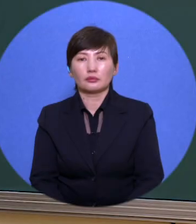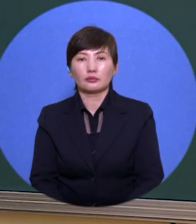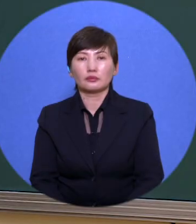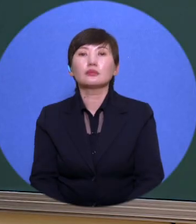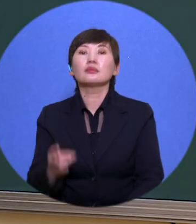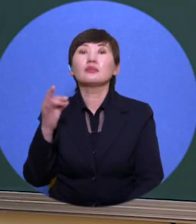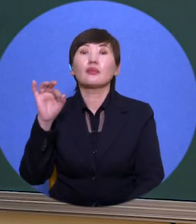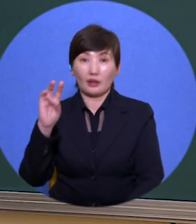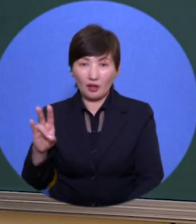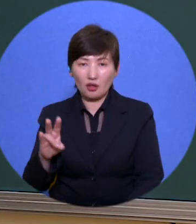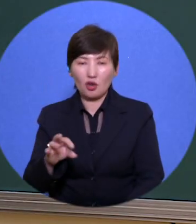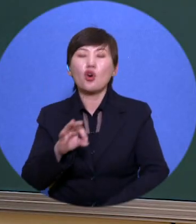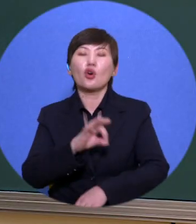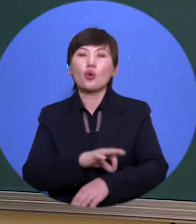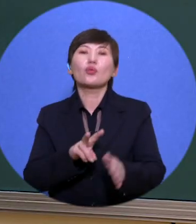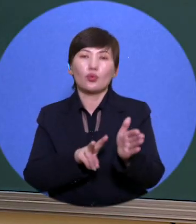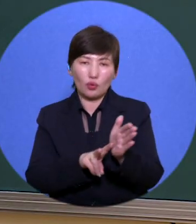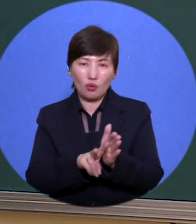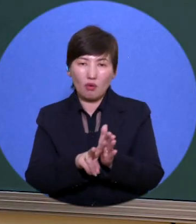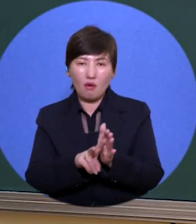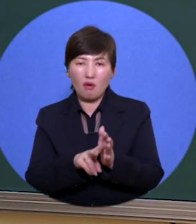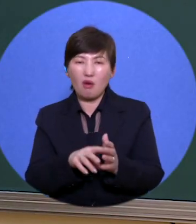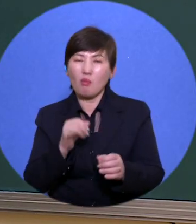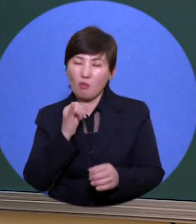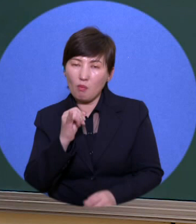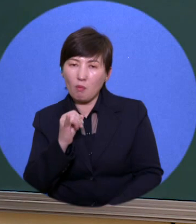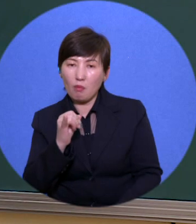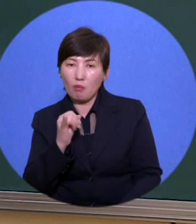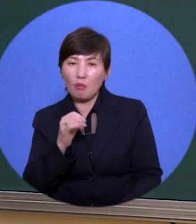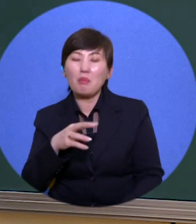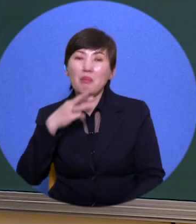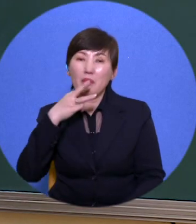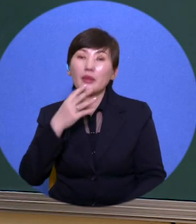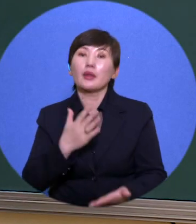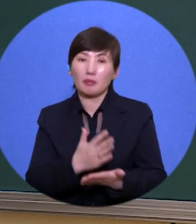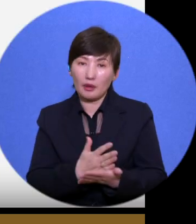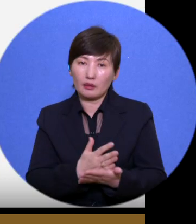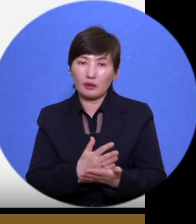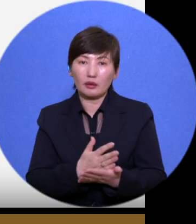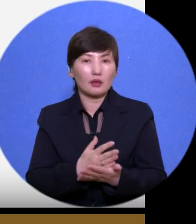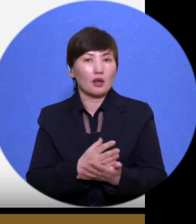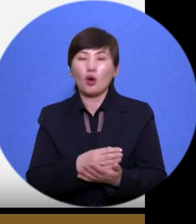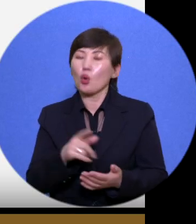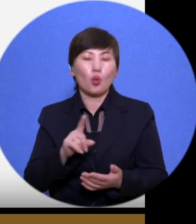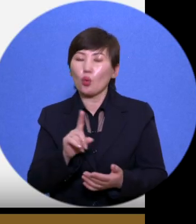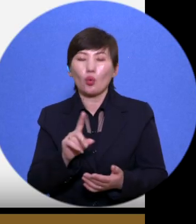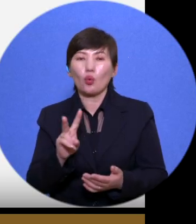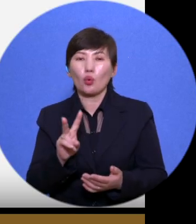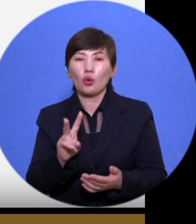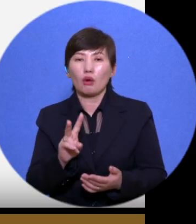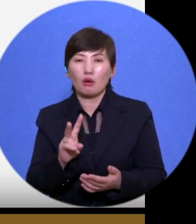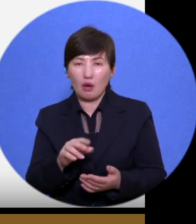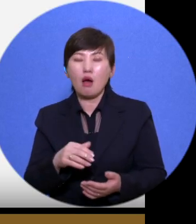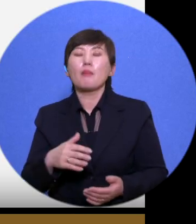За, нэн гэхээр л бид нар нөгөө өвчин үүсгэдэг хор хөнөөлтэй гэдэг талаас нь мэдээлэл бол хамгийн түрүүнд орж ирдэг. А гэтэл бас бидний амьдрал ах